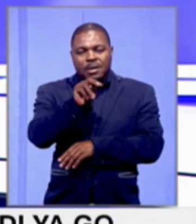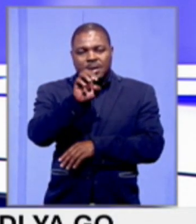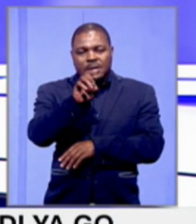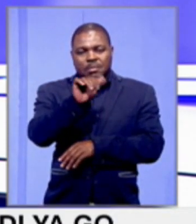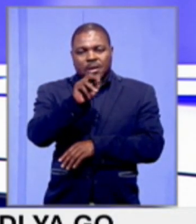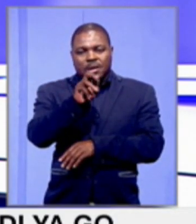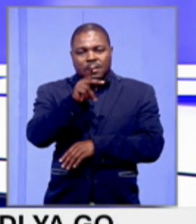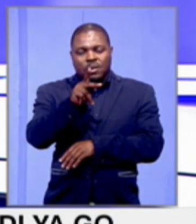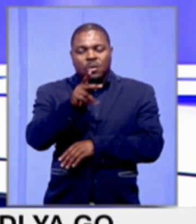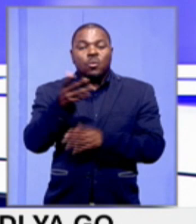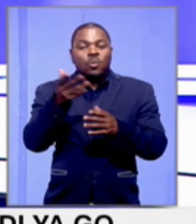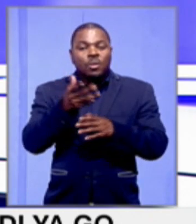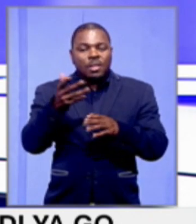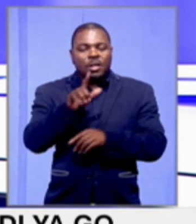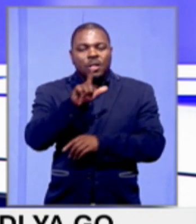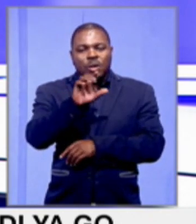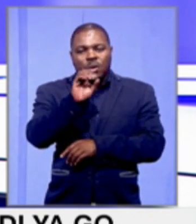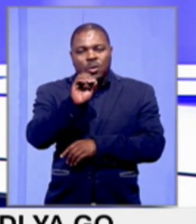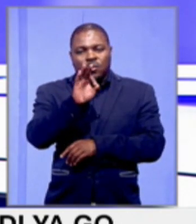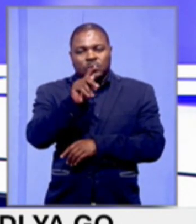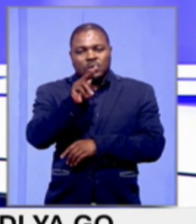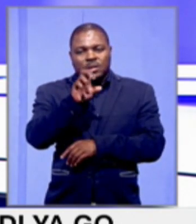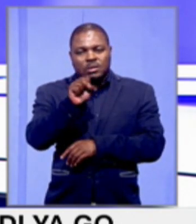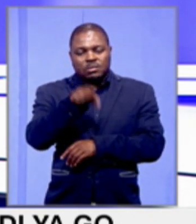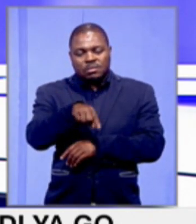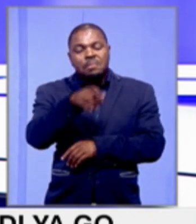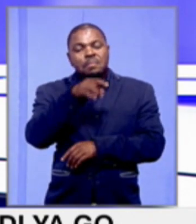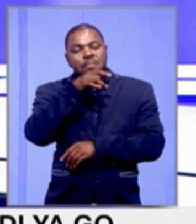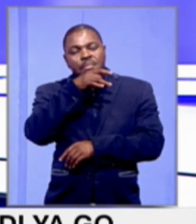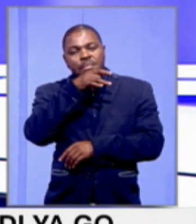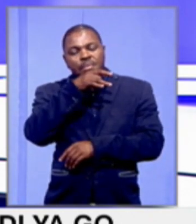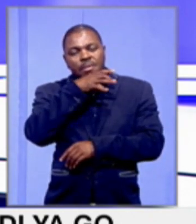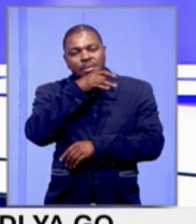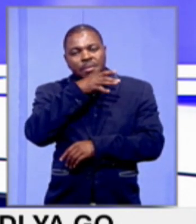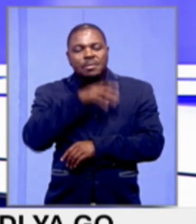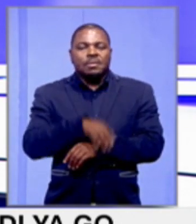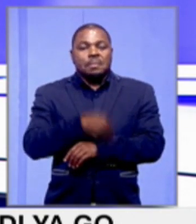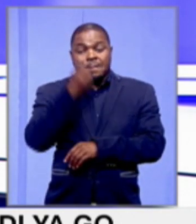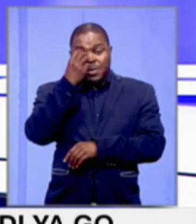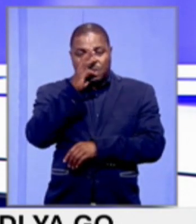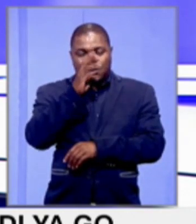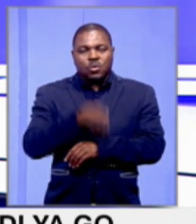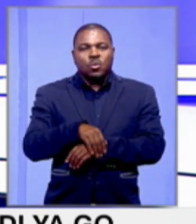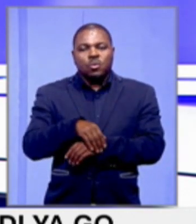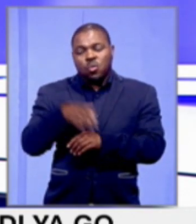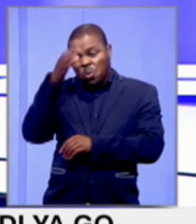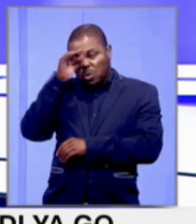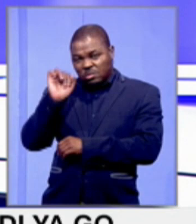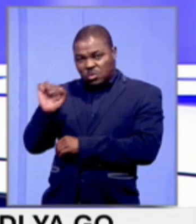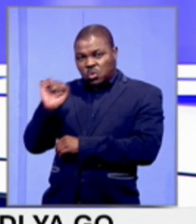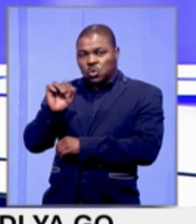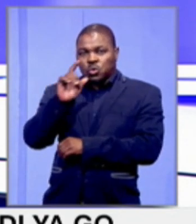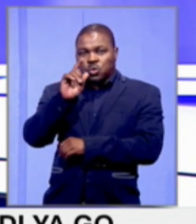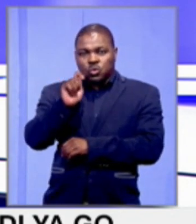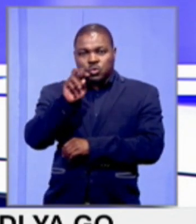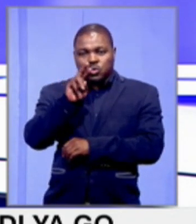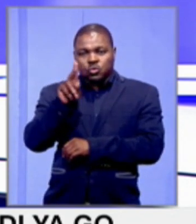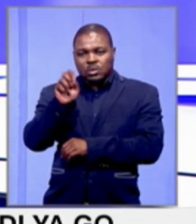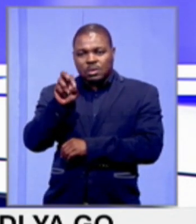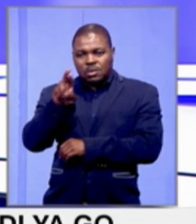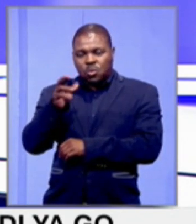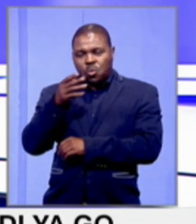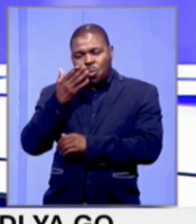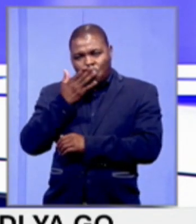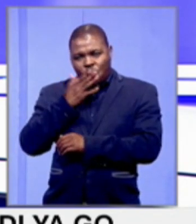Loftus Versfeld Pretoria ka Mokibelo. Go sa le bjale mohlatsi wa Tshikhukhune United Brandon Truter o ikemišeditse go